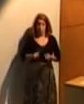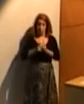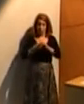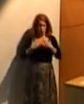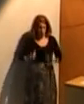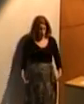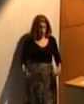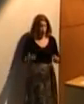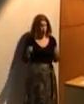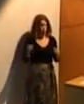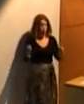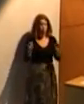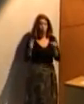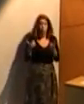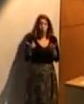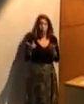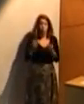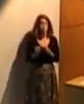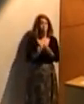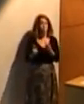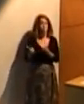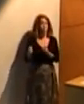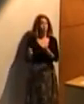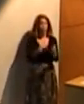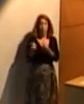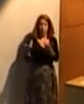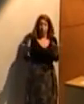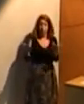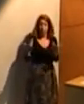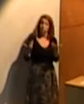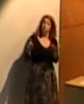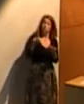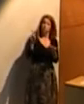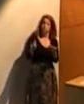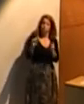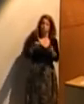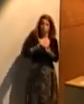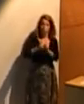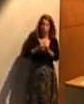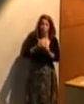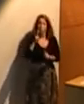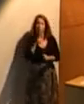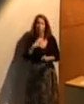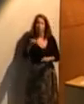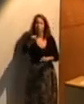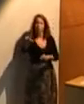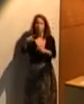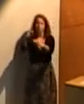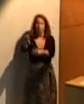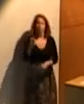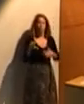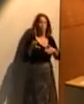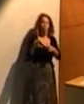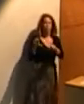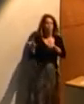vendable ça c'est quelque chose je crois qui à mon avis fond d'un des unes des réflexions sur le transhumanisme payer je vous ai pas parlé vraiment de transhumanistes